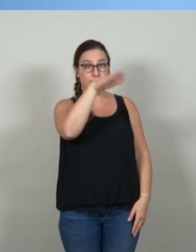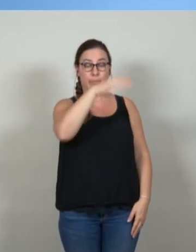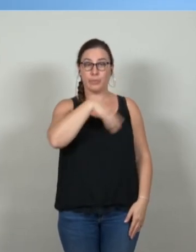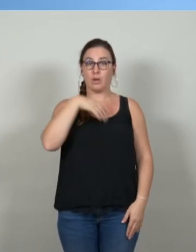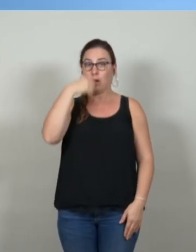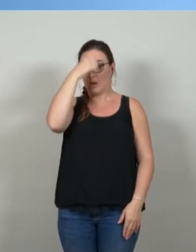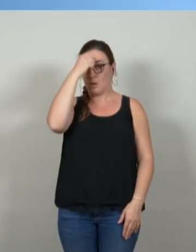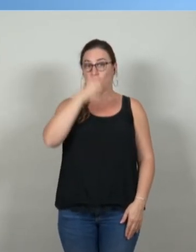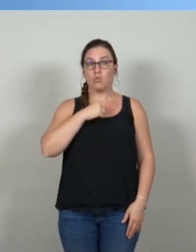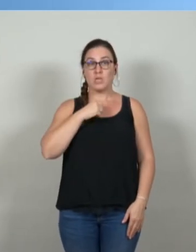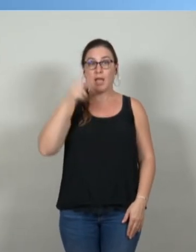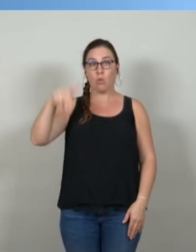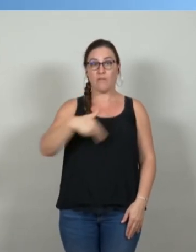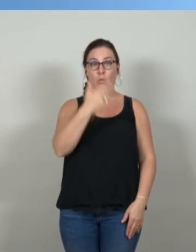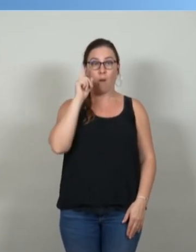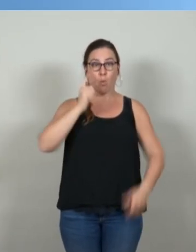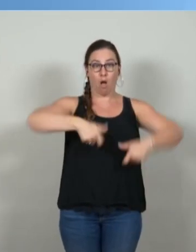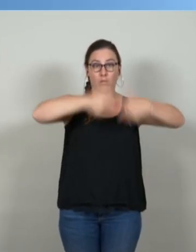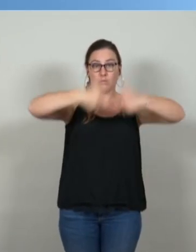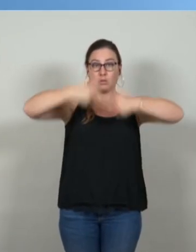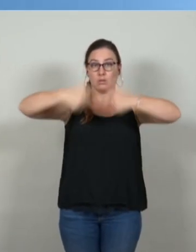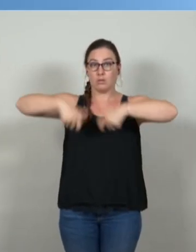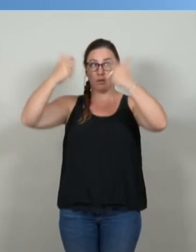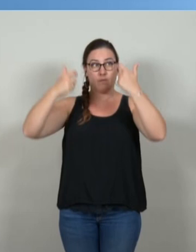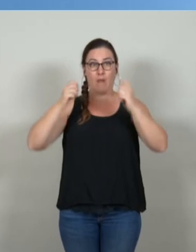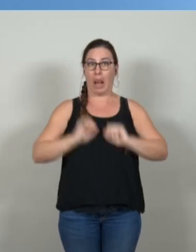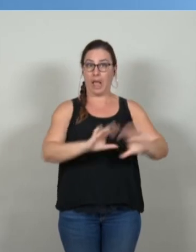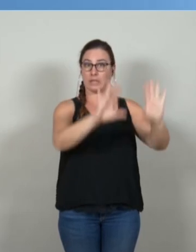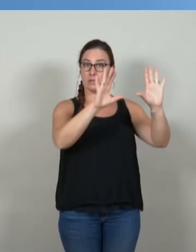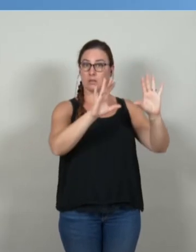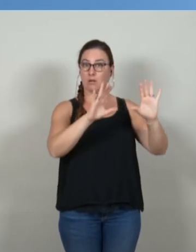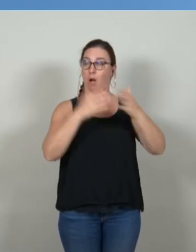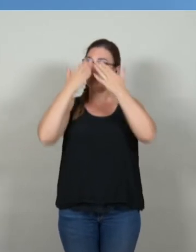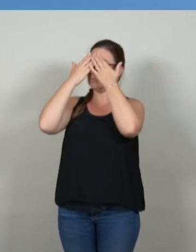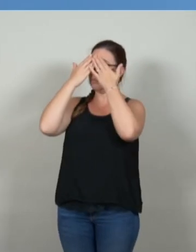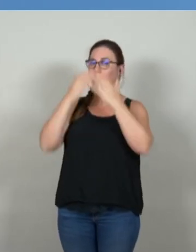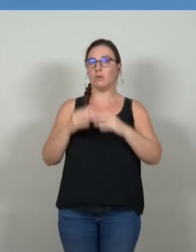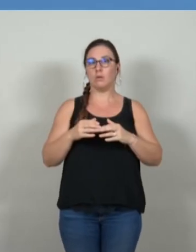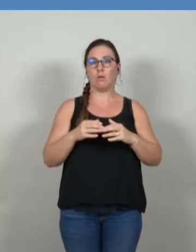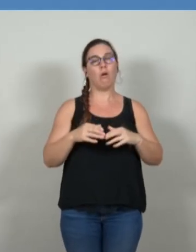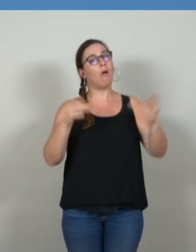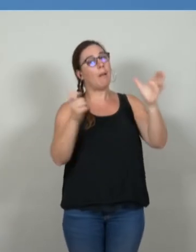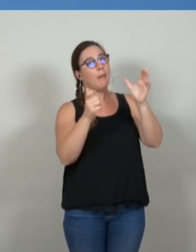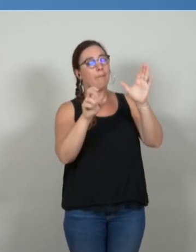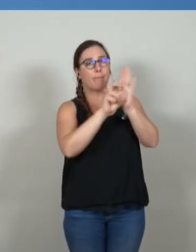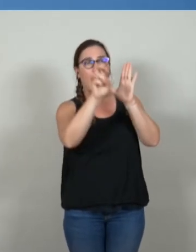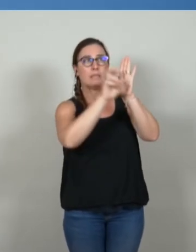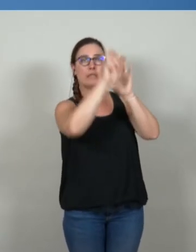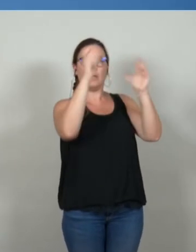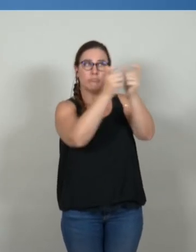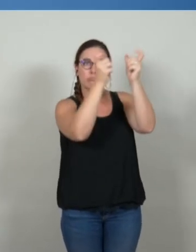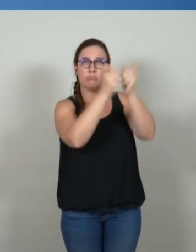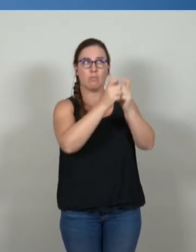dauphinois parce que vous urbanisez vous avez laissé urbaniser secteur quand même l'agriculture urbaine la Bastille etc c'était